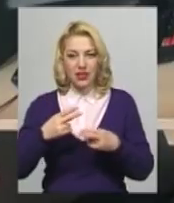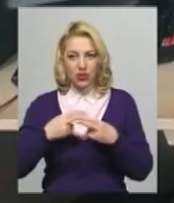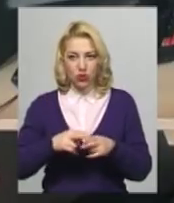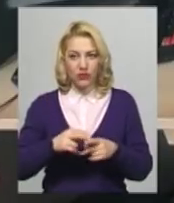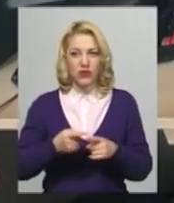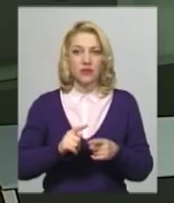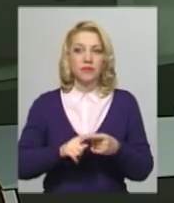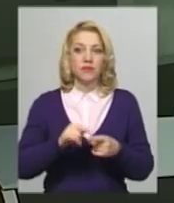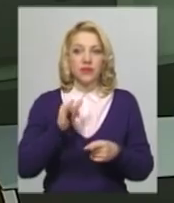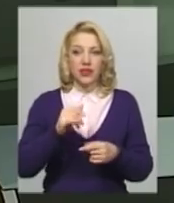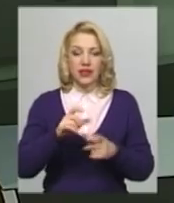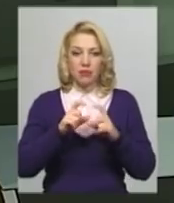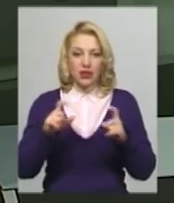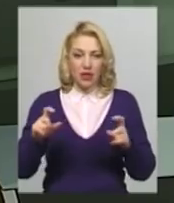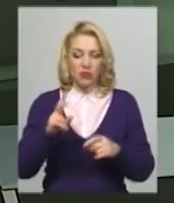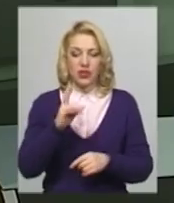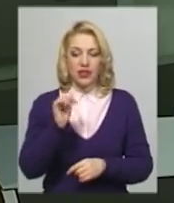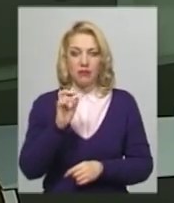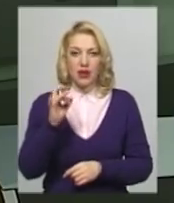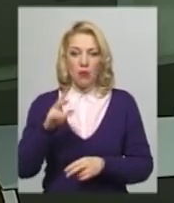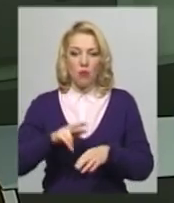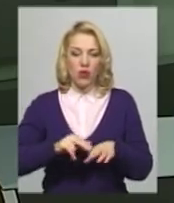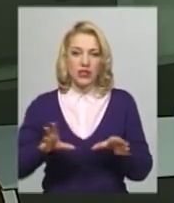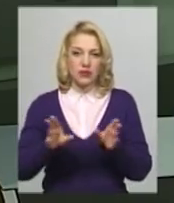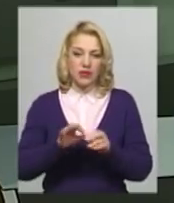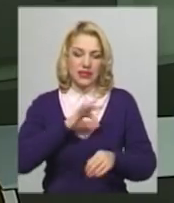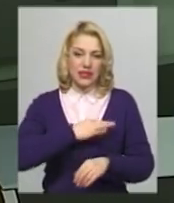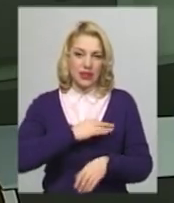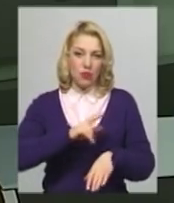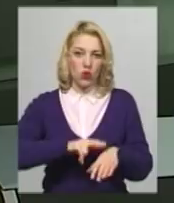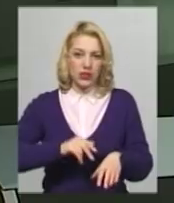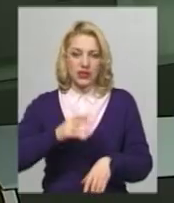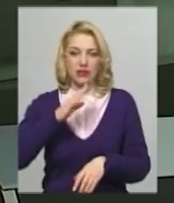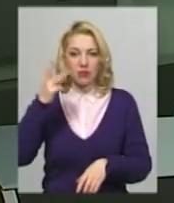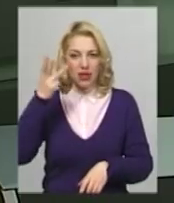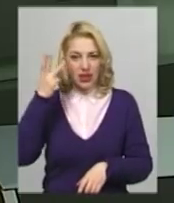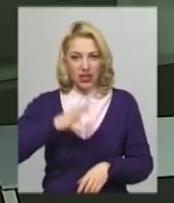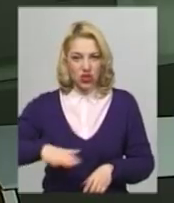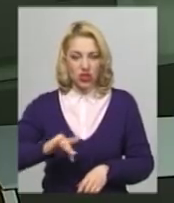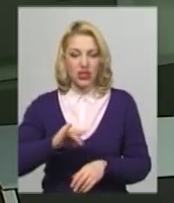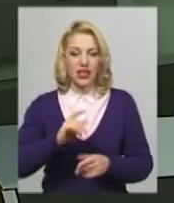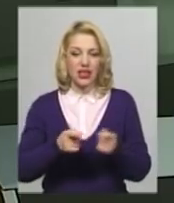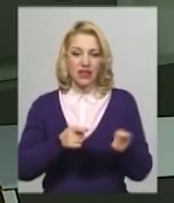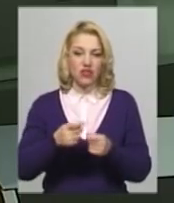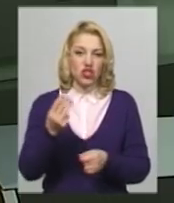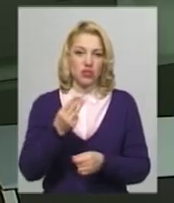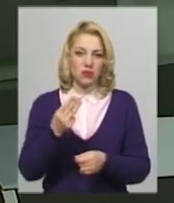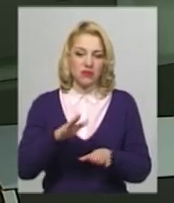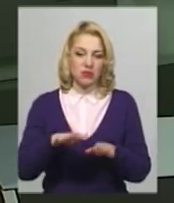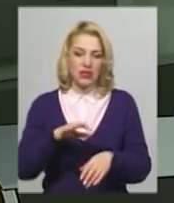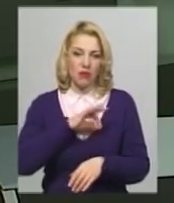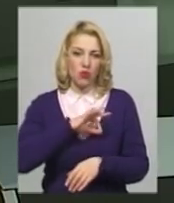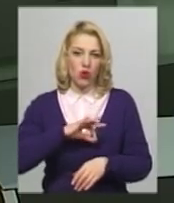Західному регіоні Департаменту кіберполіції спільно зі слідчими поліції Хмельниччини та керівництва Шепетівської місцевої прокуратури